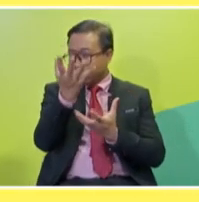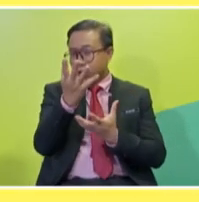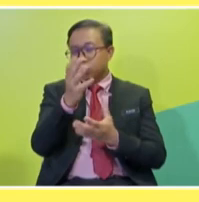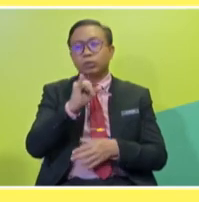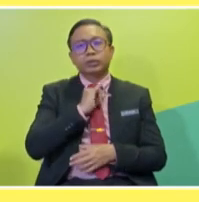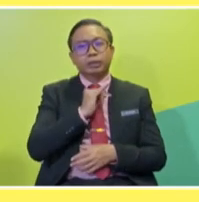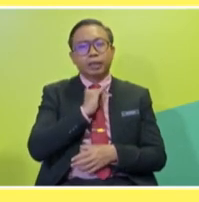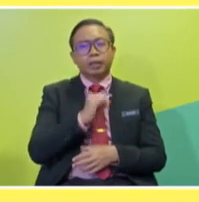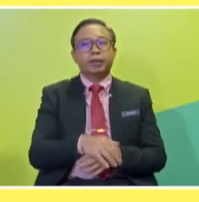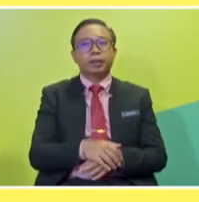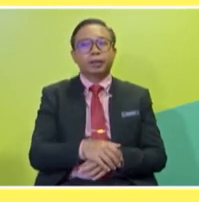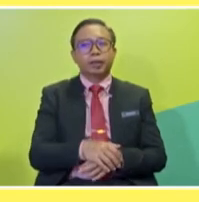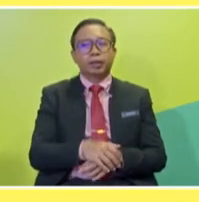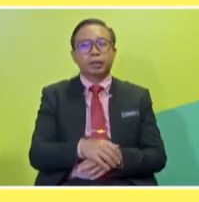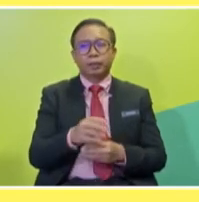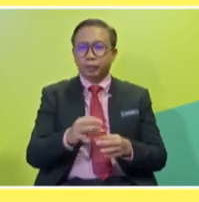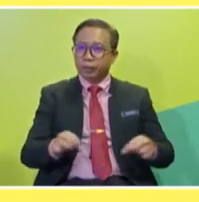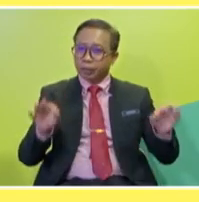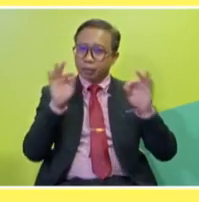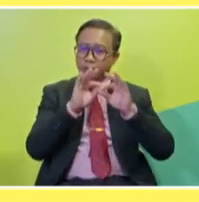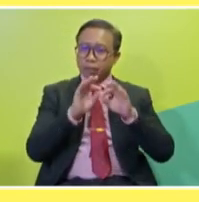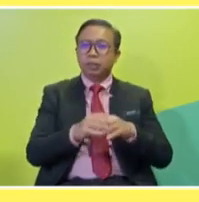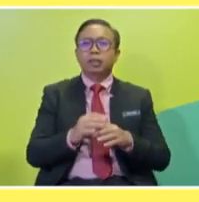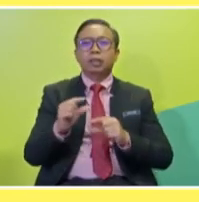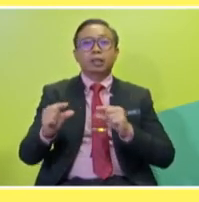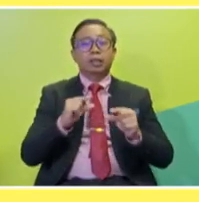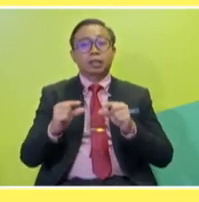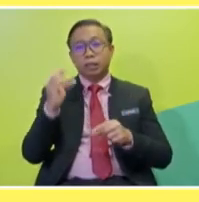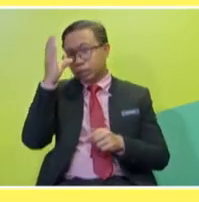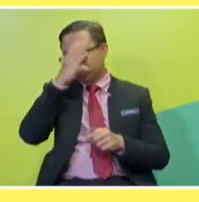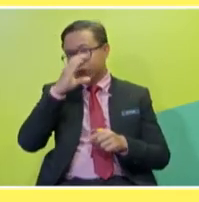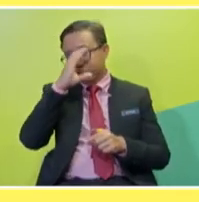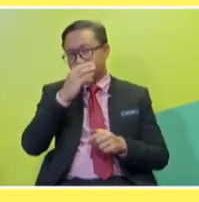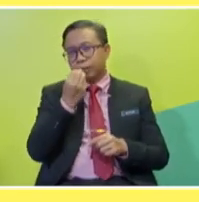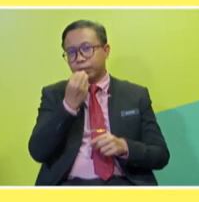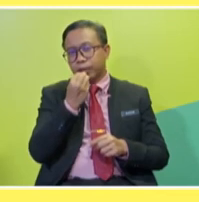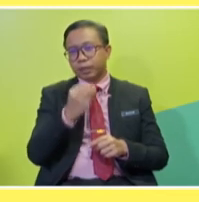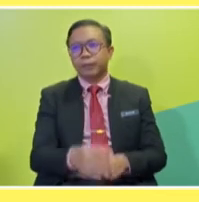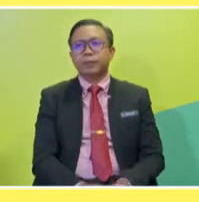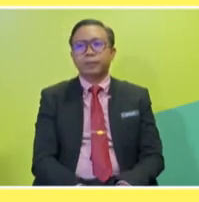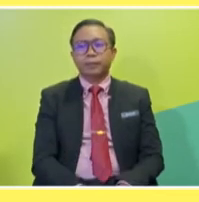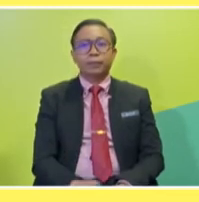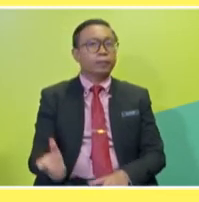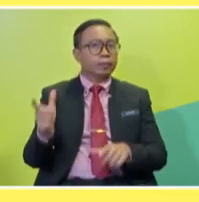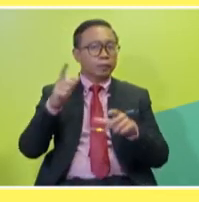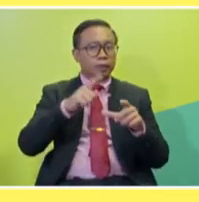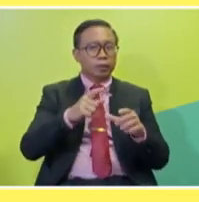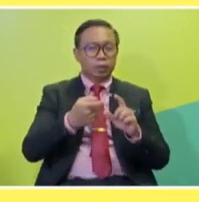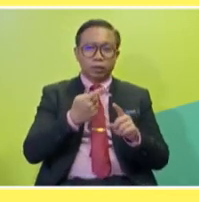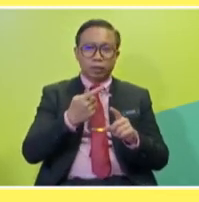begitu orang lain tentang kepentingan antaranya bergerak cari makanan melindungi diri daripada musuh